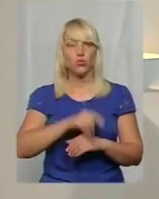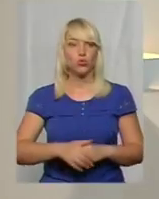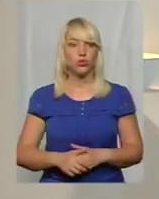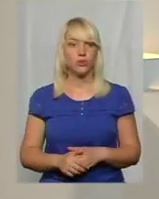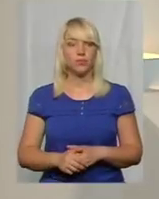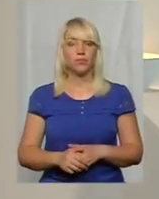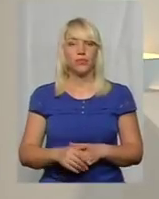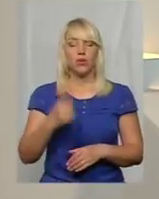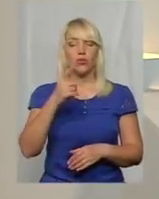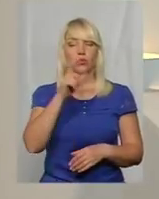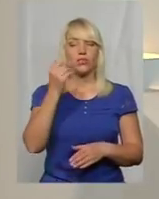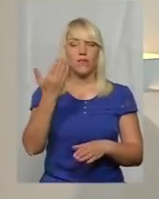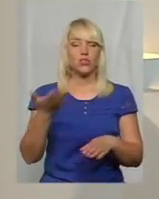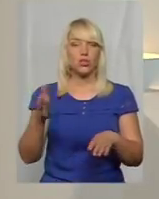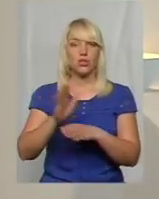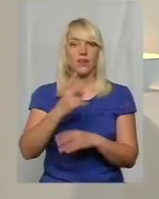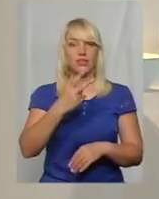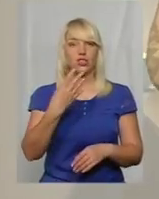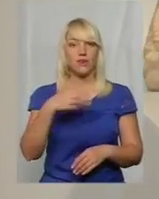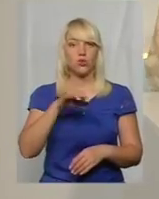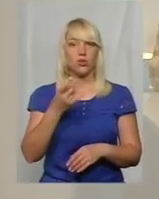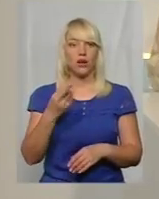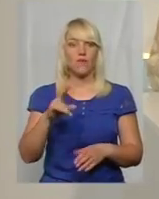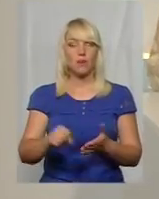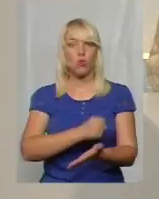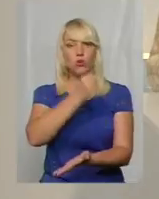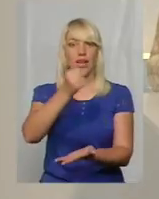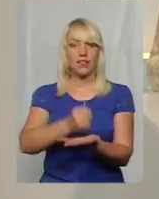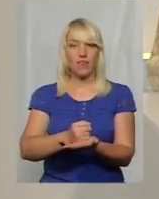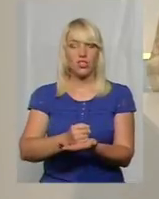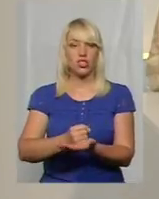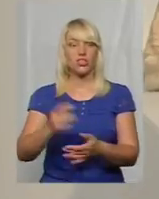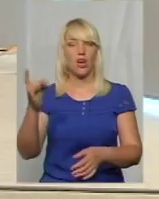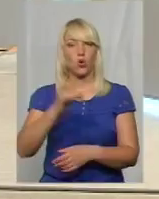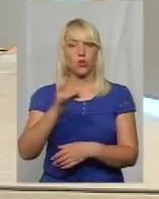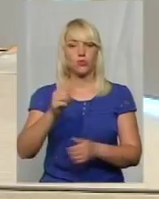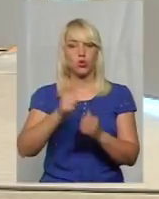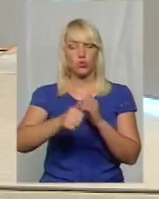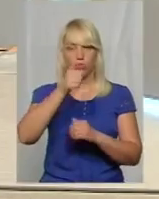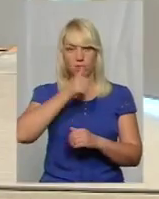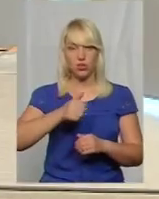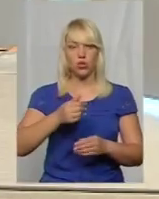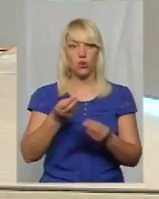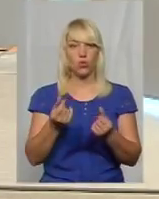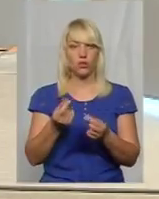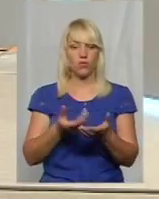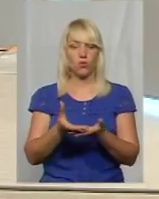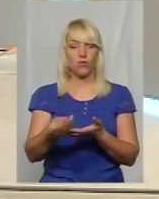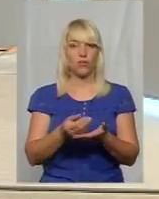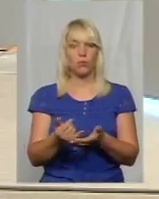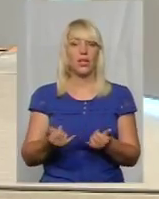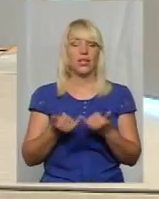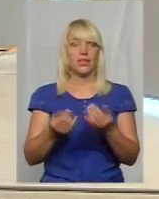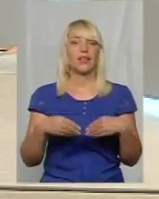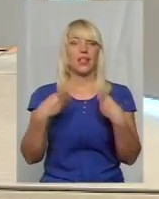перших ваших розпоряджень – це від 24 травня про затвердження розміру щомісячної готівкової виплати для надання